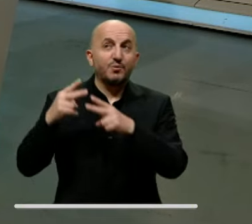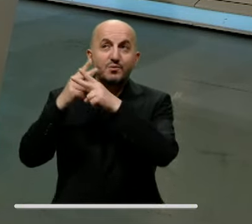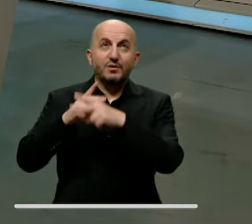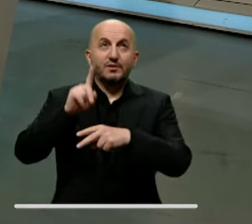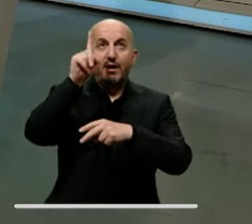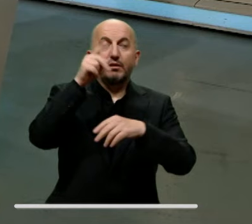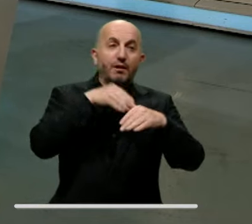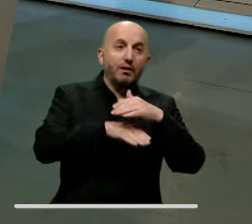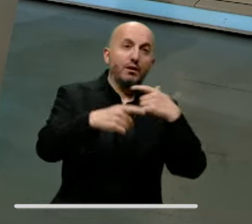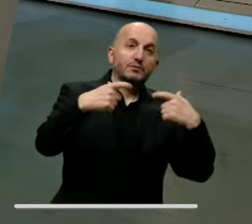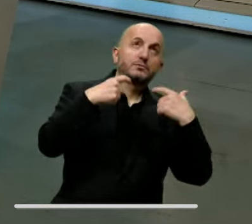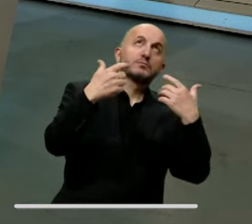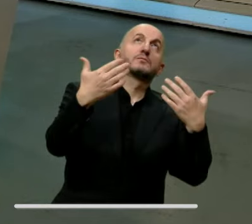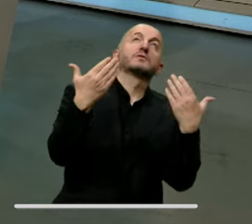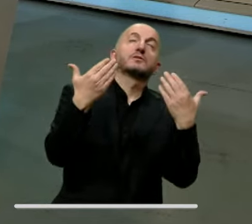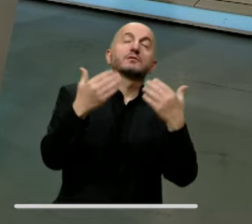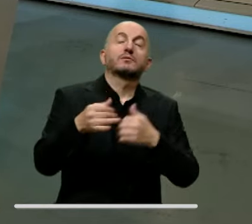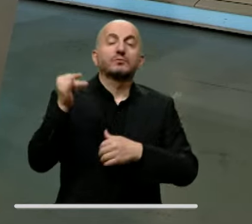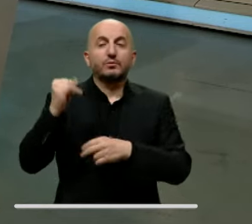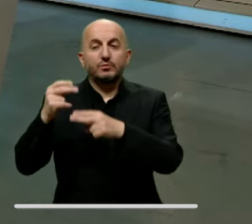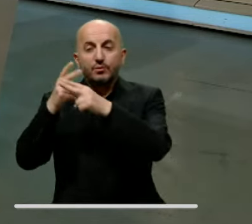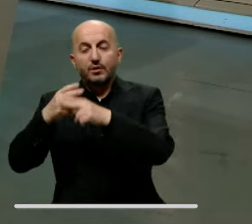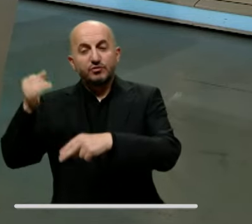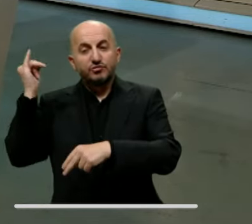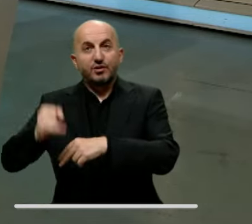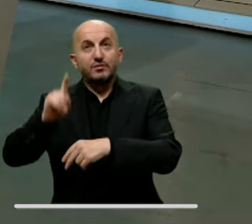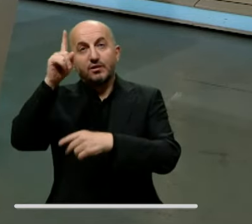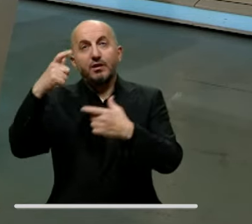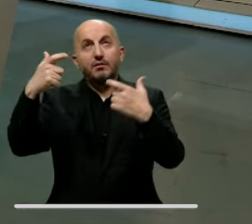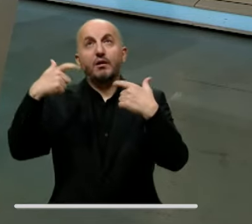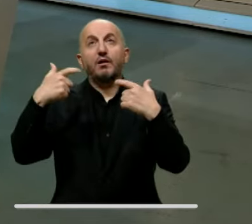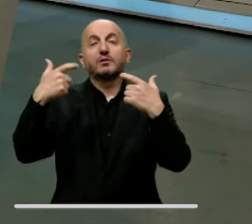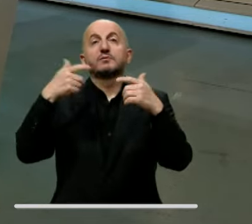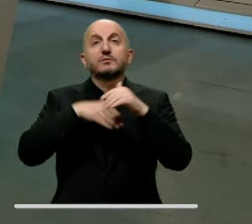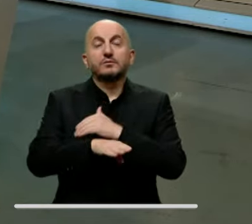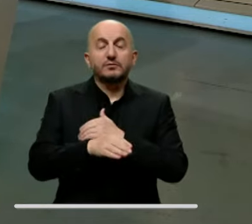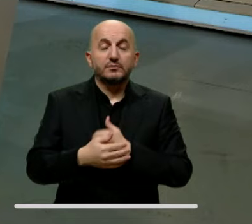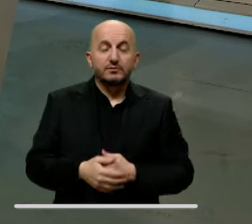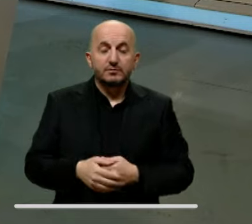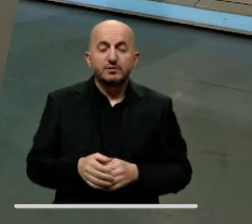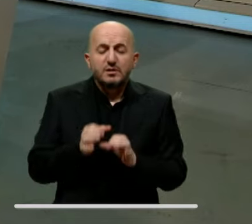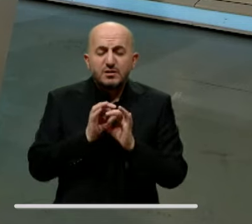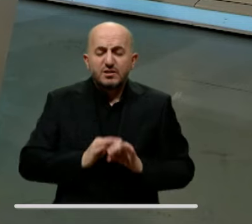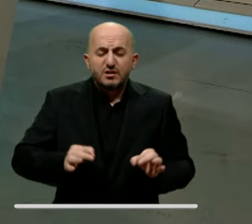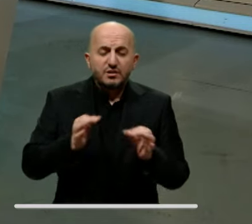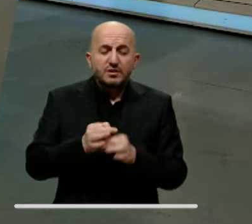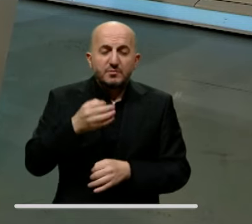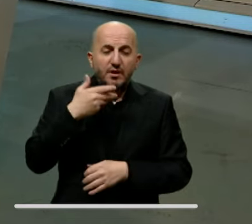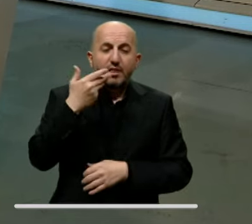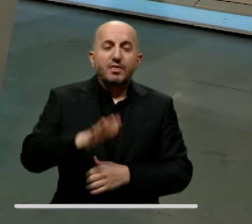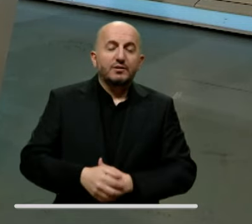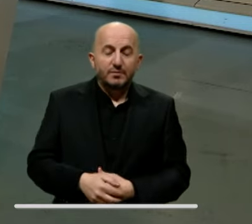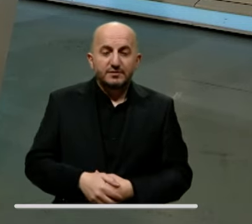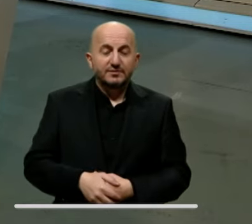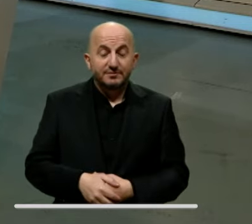sığınsın Eee kötü rüyanın şerrinden Allah'a sığınsın ve Eee bunu da hiç kimseye anlatmasın Eyvallah